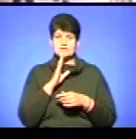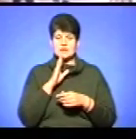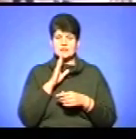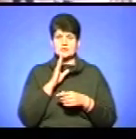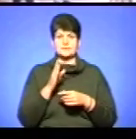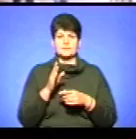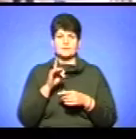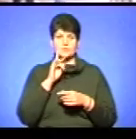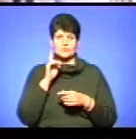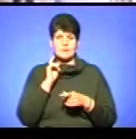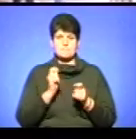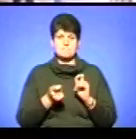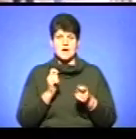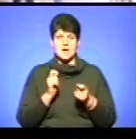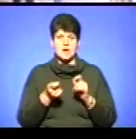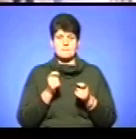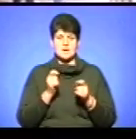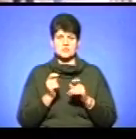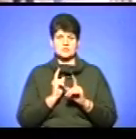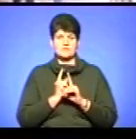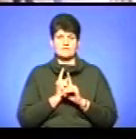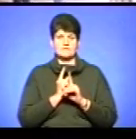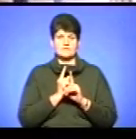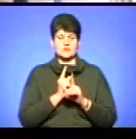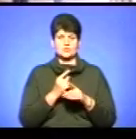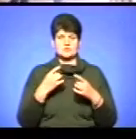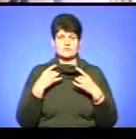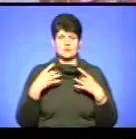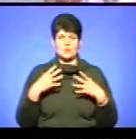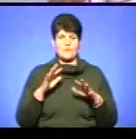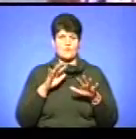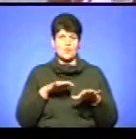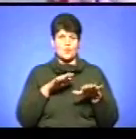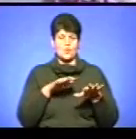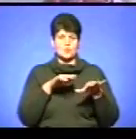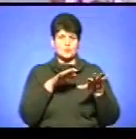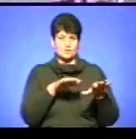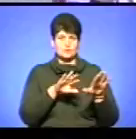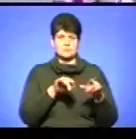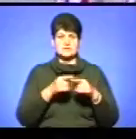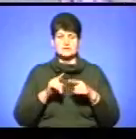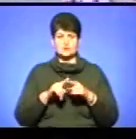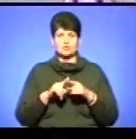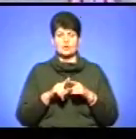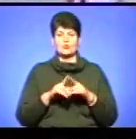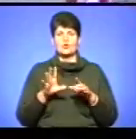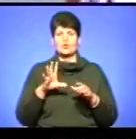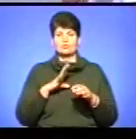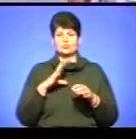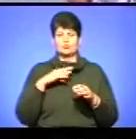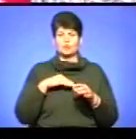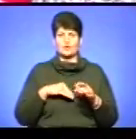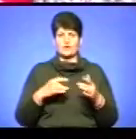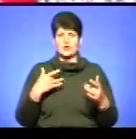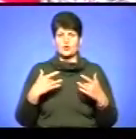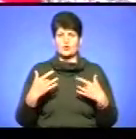ансамблю юних барабанщиць ведуть за собою святкову колону. Після цього виступали духовий муніципальний оркестр